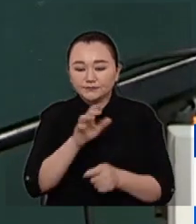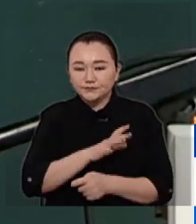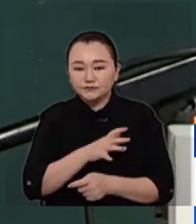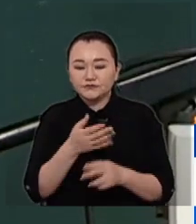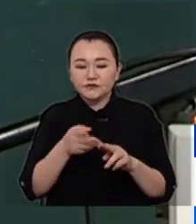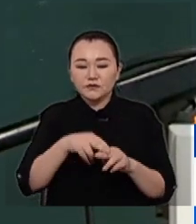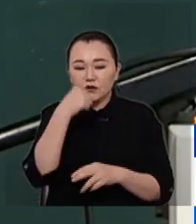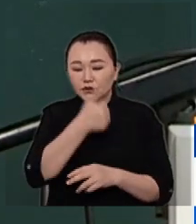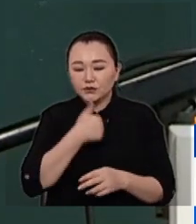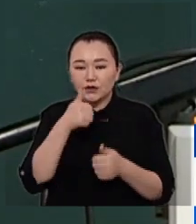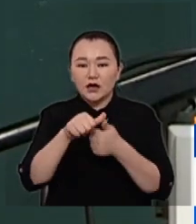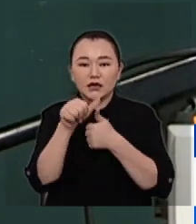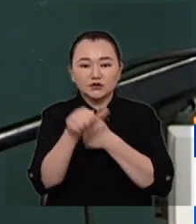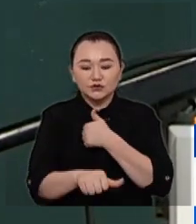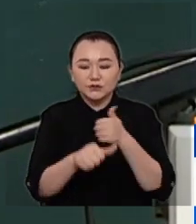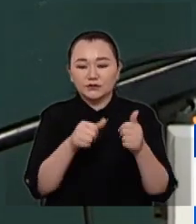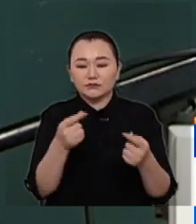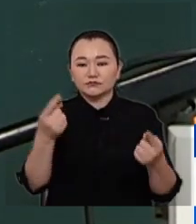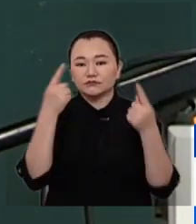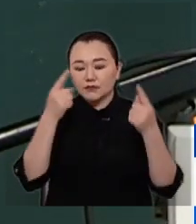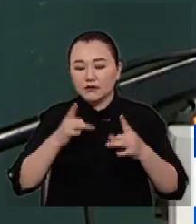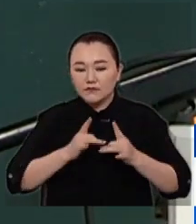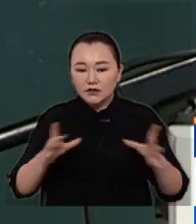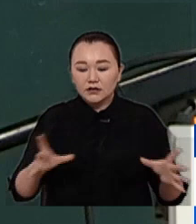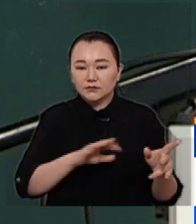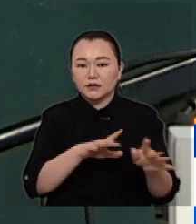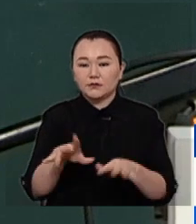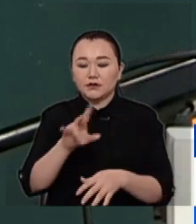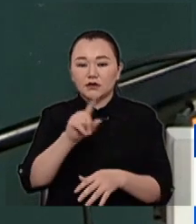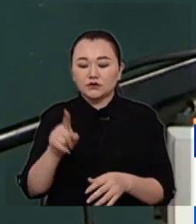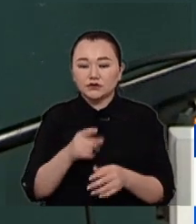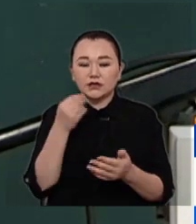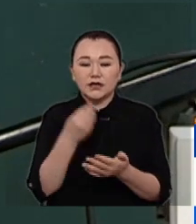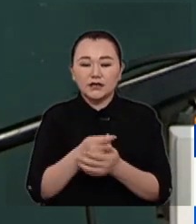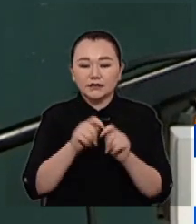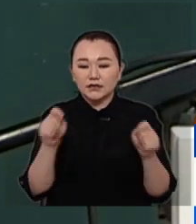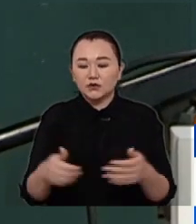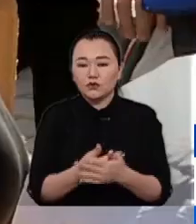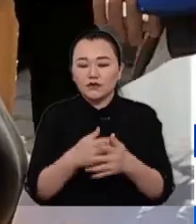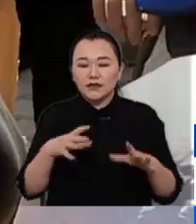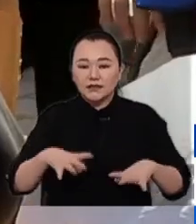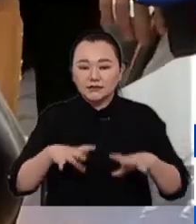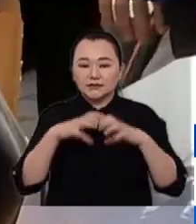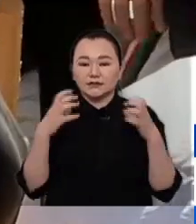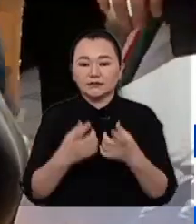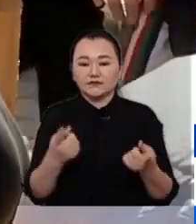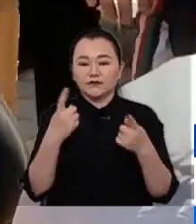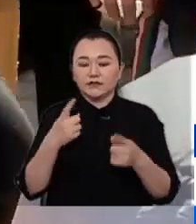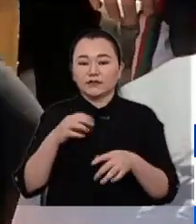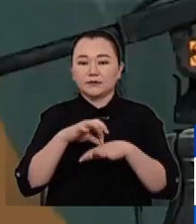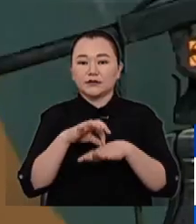В этом году мы отмечаем Наурыз грандиозно. В этот светлый праздник мы открыли в Шымкенте новый ипподром, где прошли великие казахские